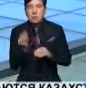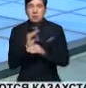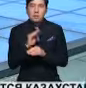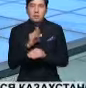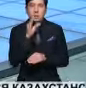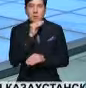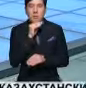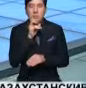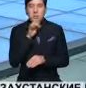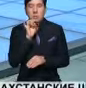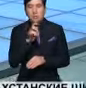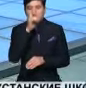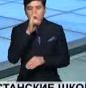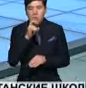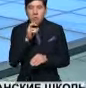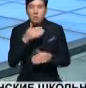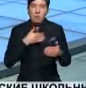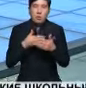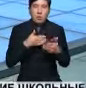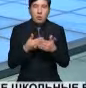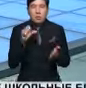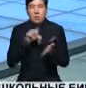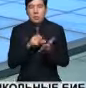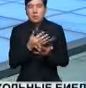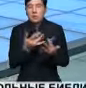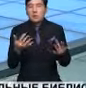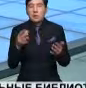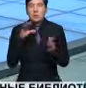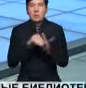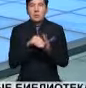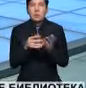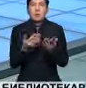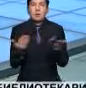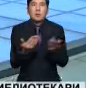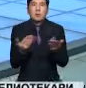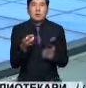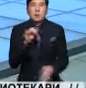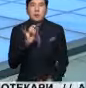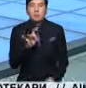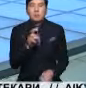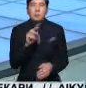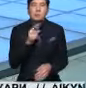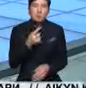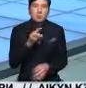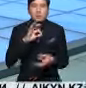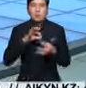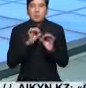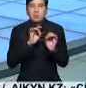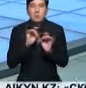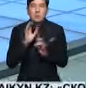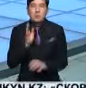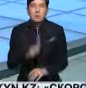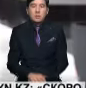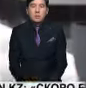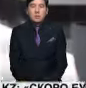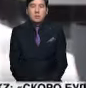очередь, зарубежные инвесторы охотно вкладывают деньги в самые разные сферы. Какие секторы привлекают их в Казахстан и почему, расскажет Дильназ Насекенова.